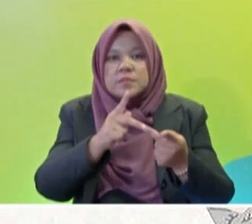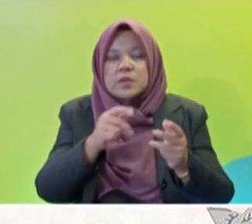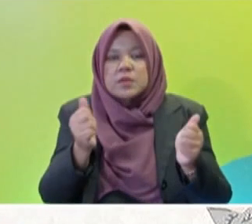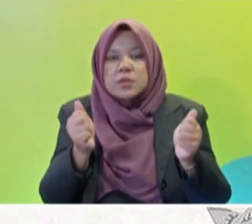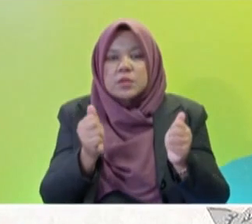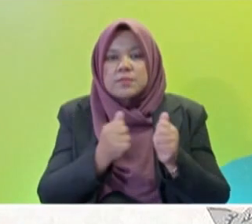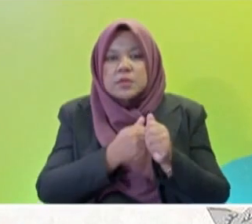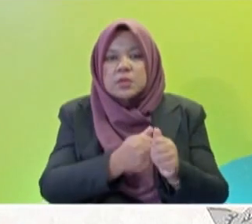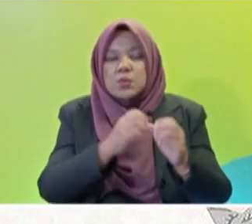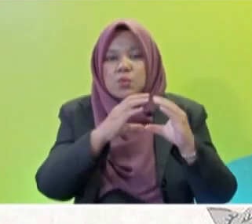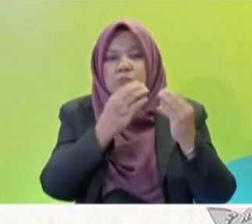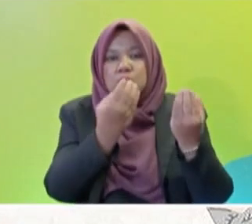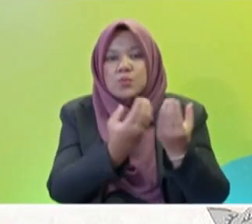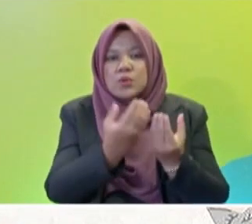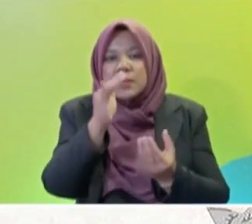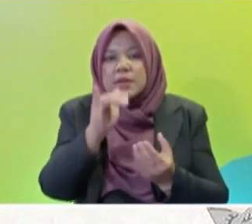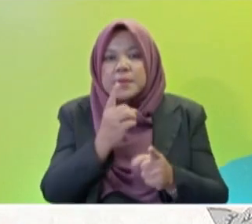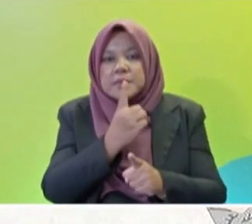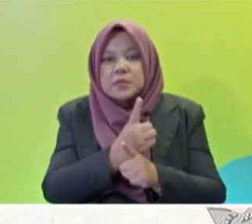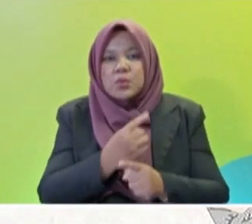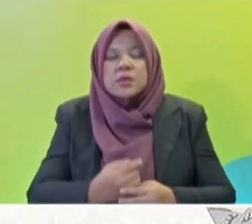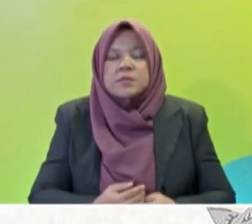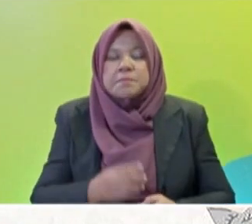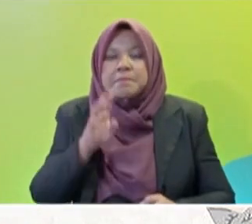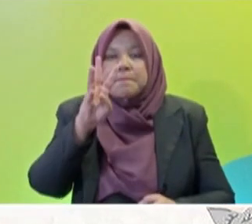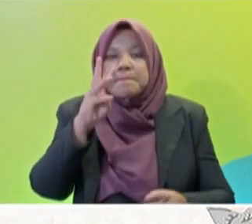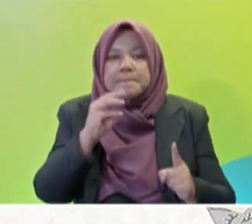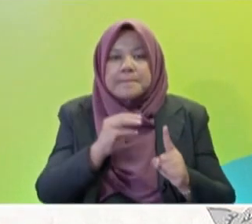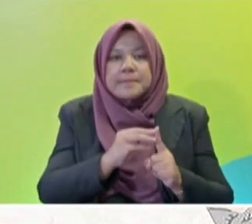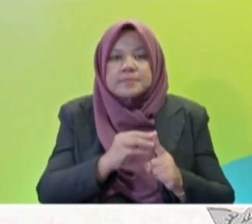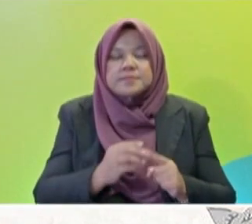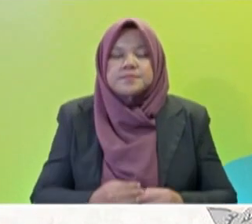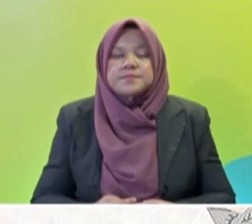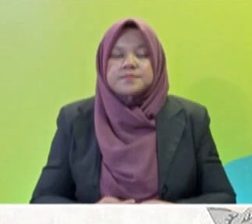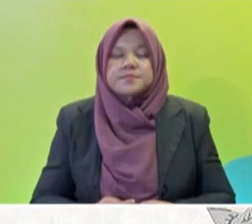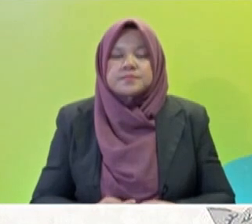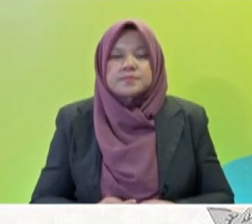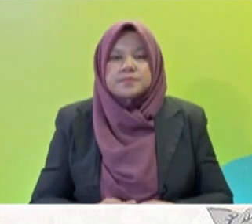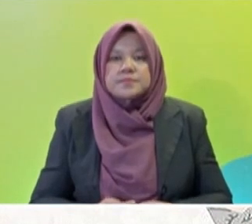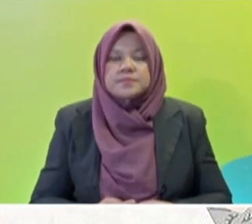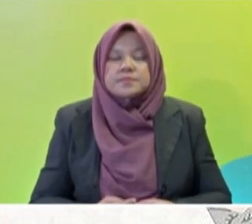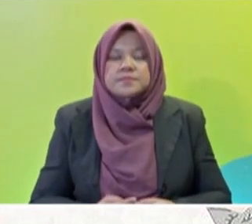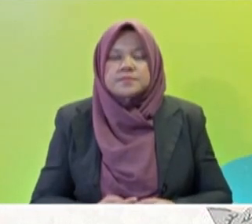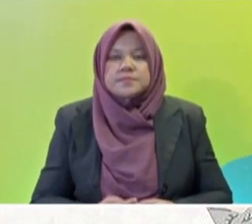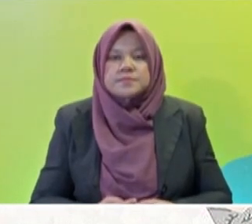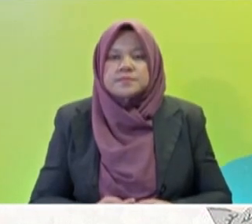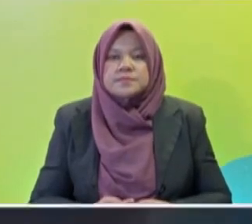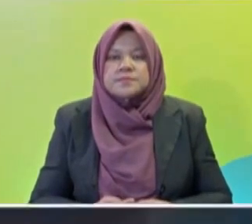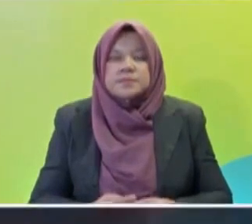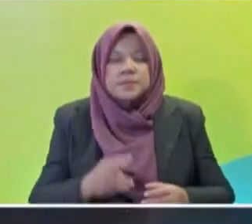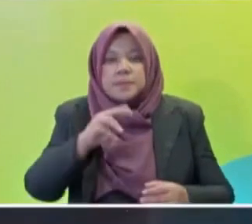yang betul dengan menulis pada ruang jawaban 4 maka ini skema warna seperti yang saya Tunjukkan tadi